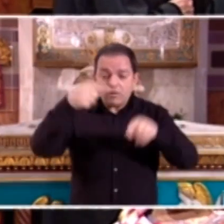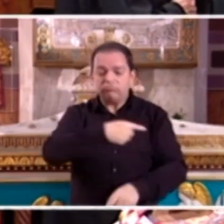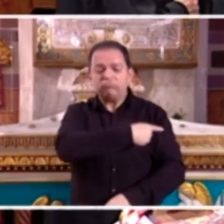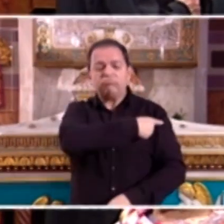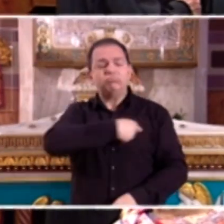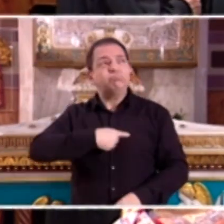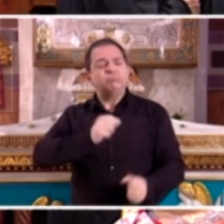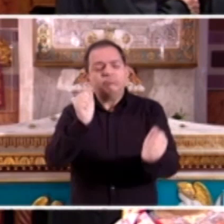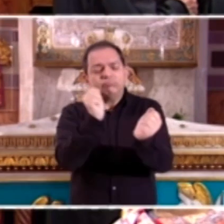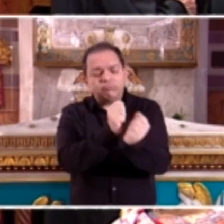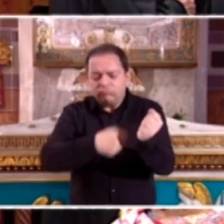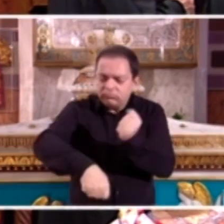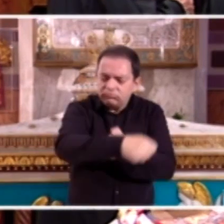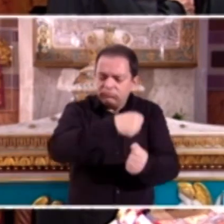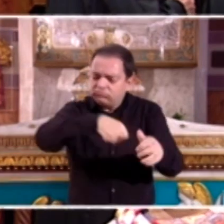όρθις,